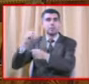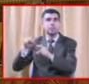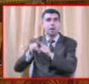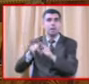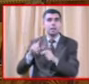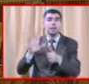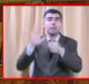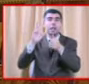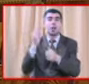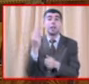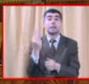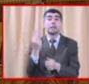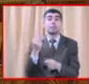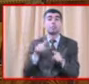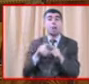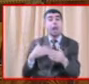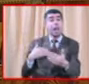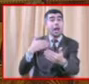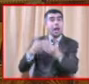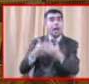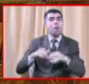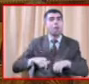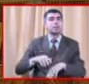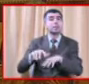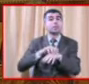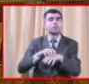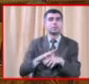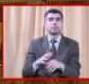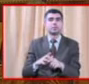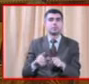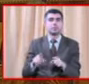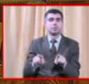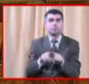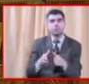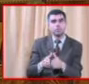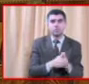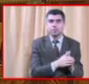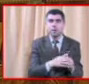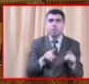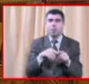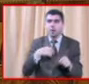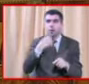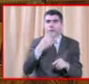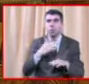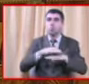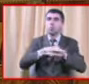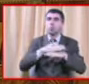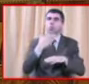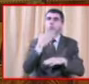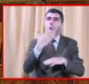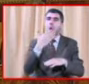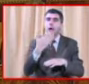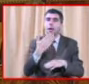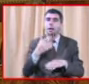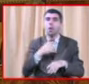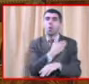كاخر رقم اعطاه وزير الداخليه. ثانيا حنا كنشكروا الحكومه على الحضور ديالها والتفاعل ديالها، كانت حاضره، ولكن